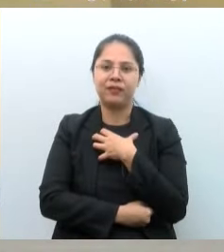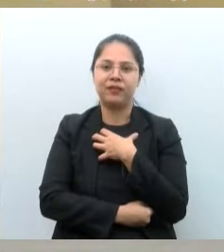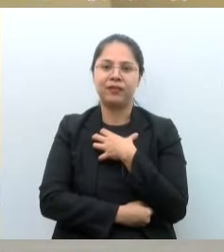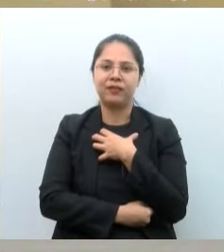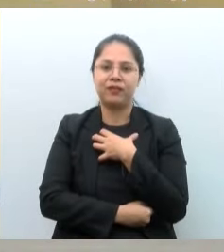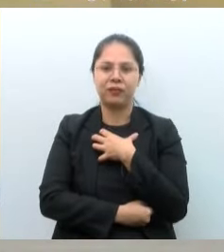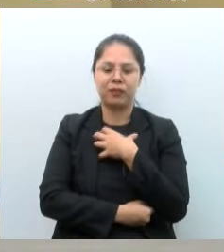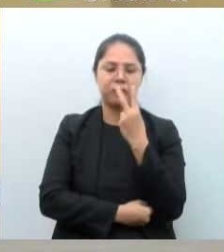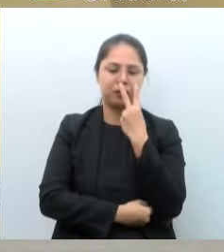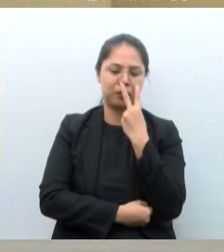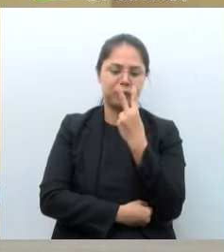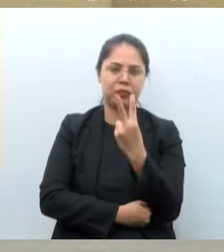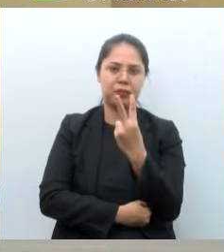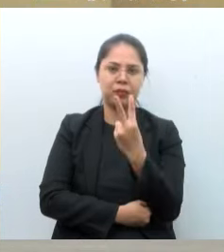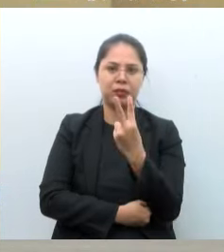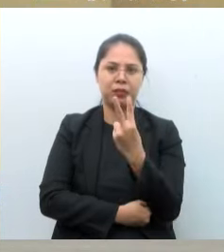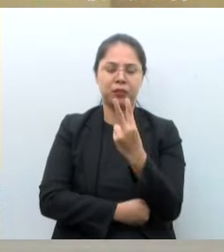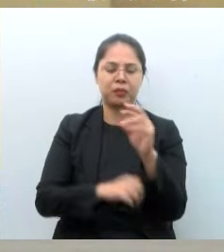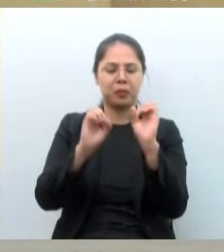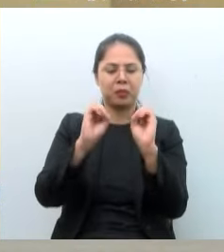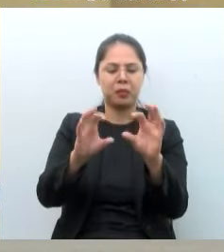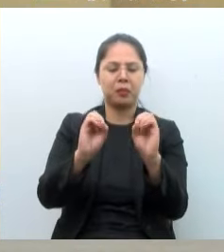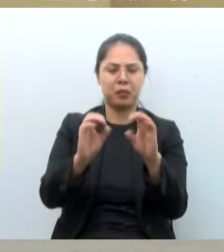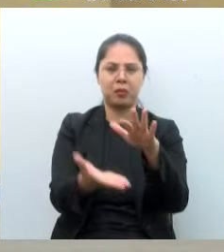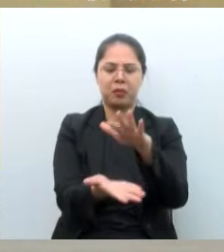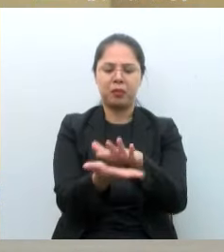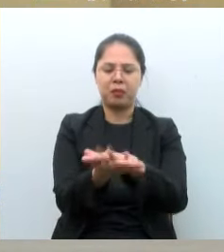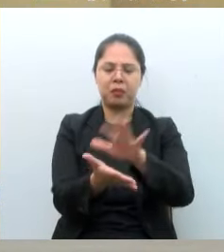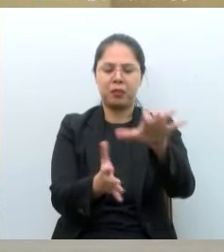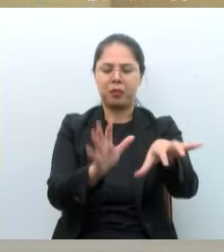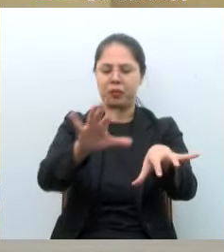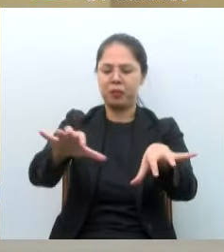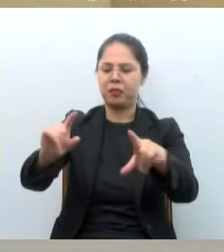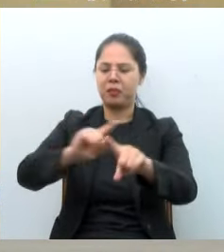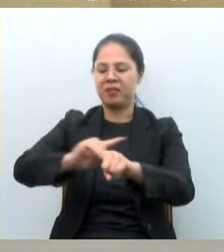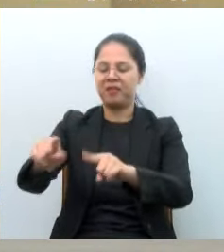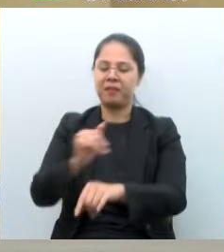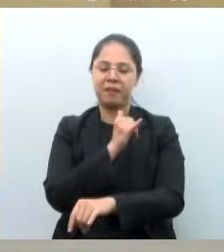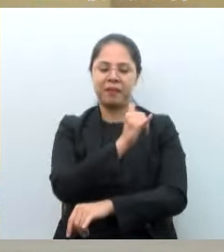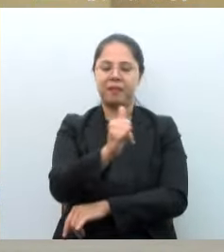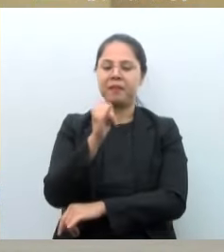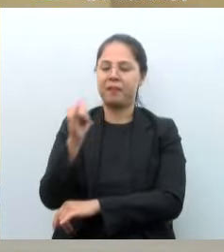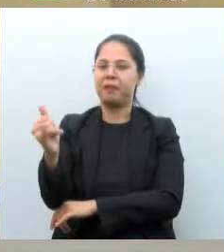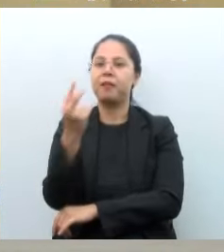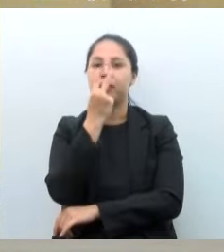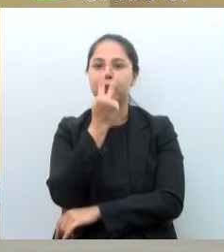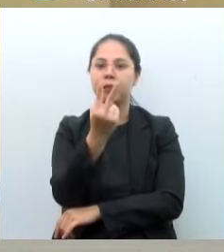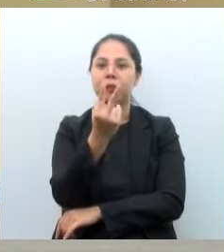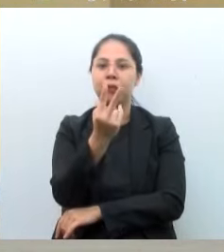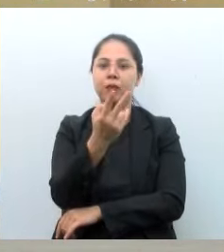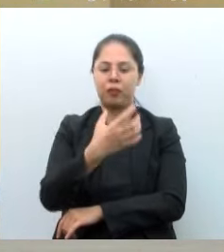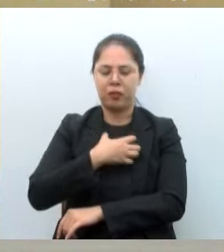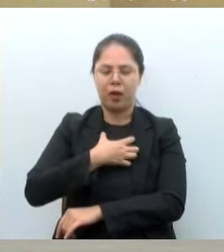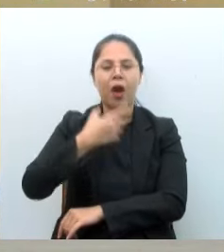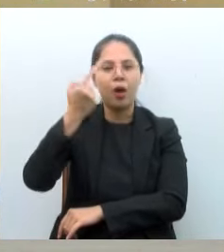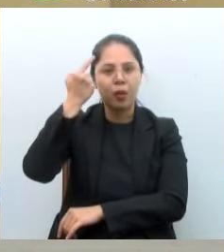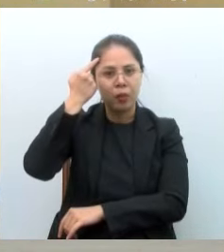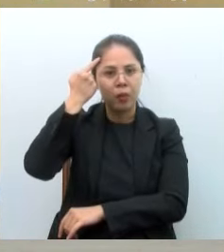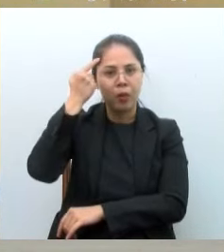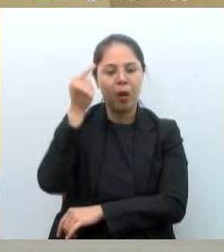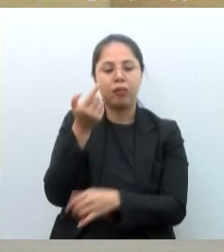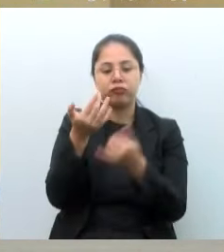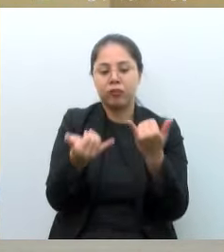พการจัดการการศึกษาของโรงเรียนต่างๆที่เราไปเยี่ยมชมนะครับแล้วก็อยากจะได้รับทราบสภาพความเป็นอยู่ใน